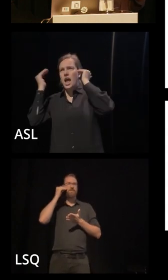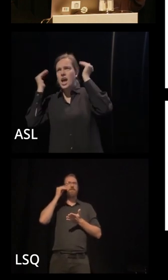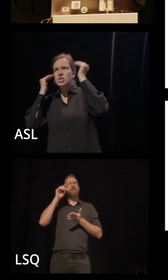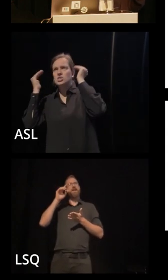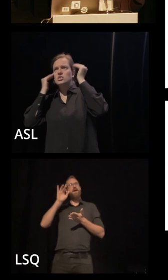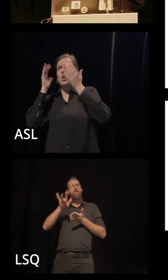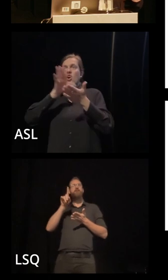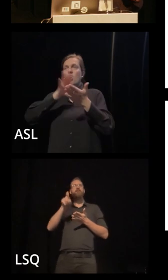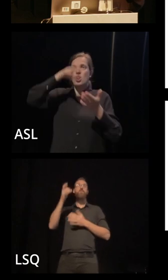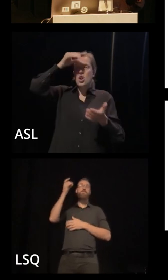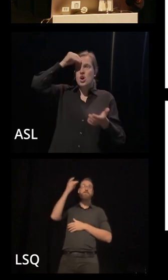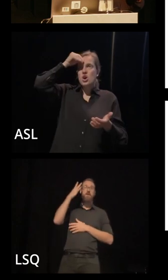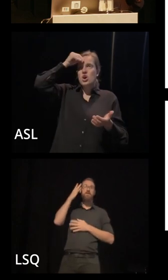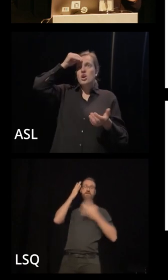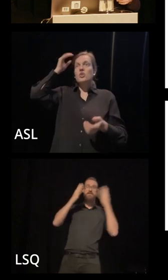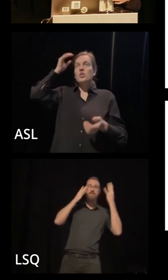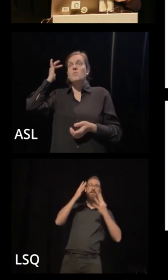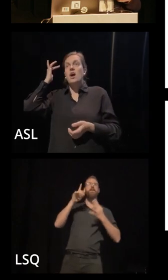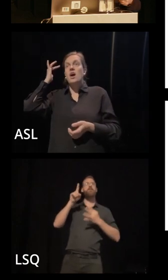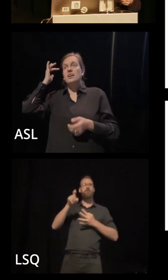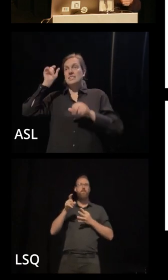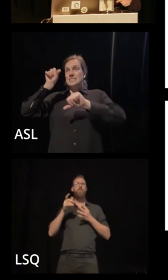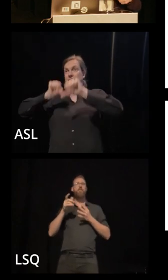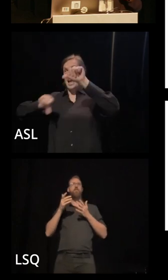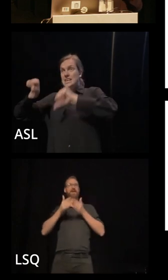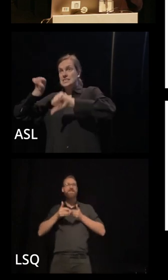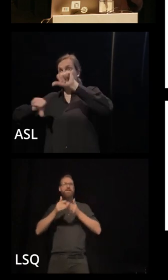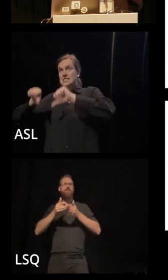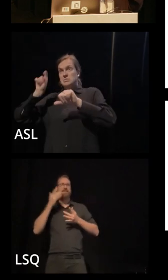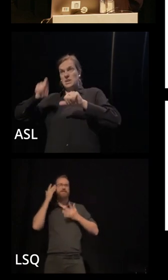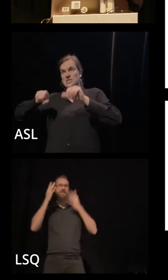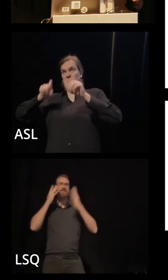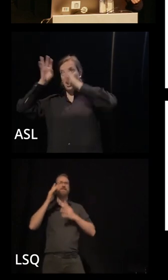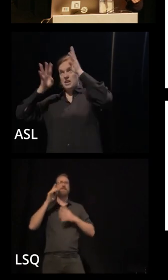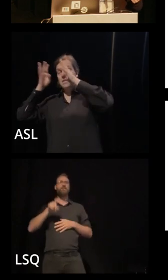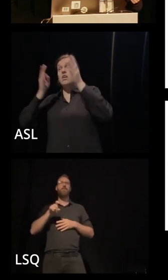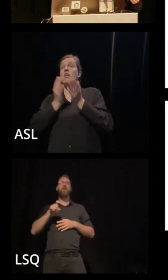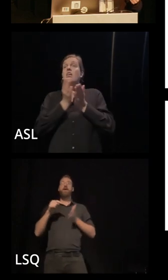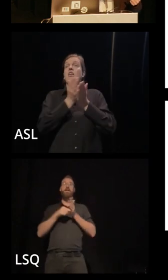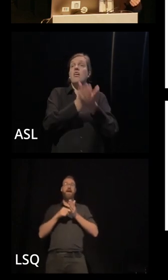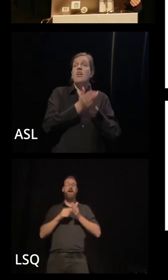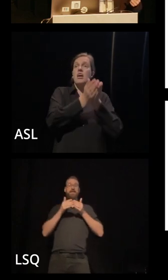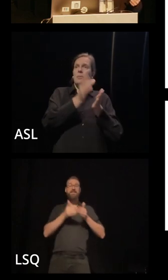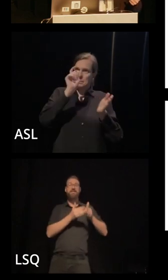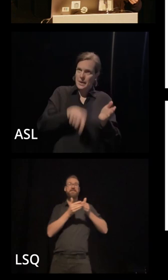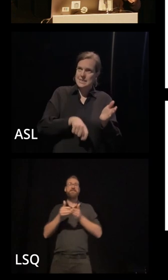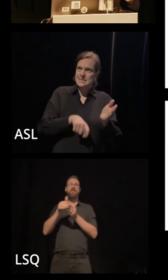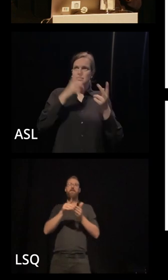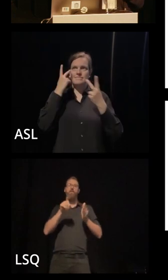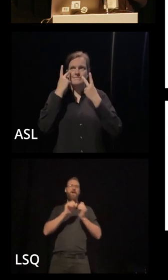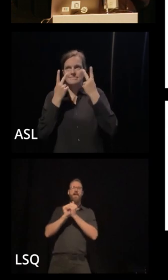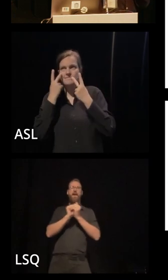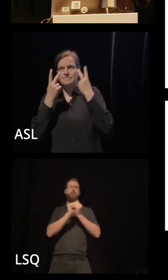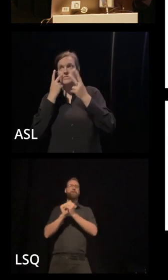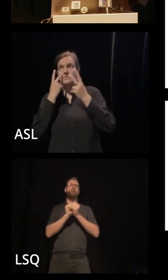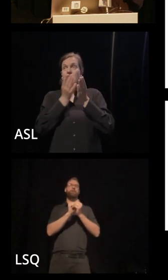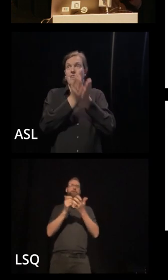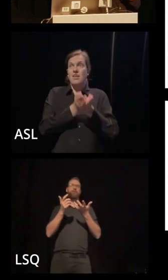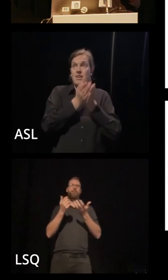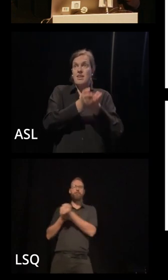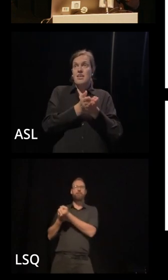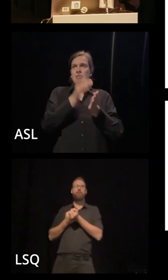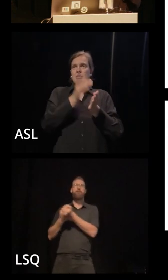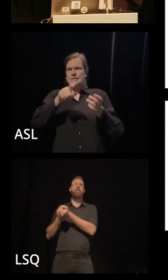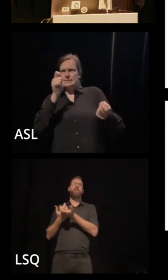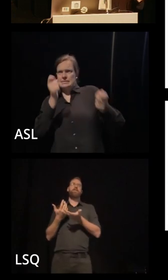en science qu'en maritime. Quand on est sur l'eau, on est appelé constamment à s'adapter et d'être là les uns pour